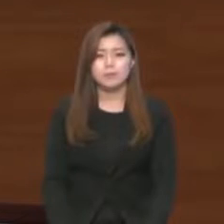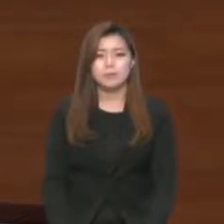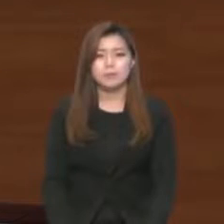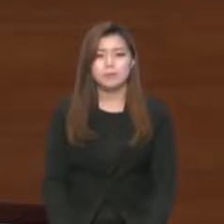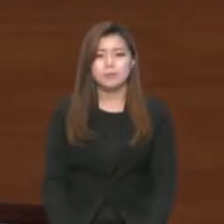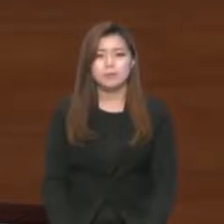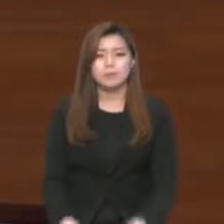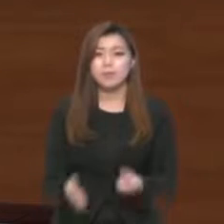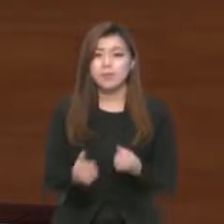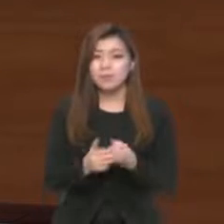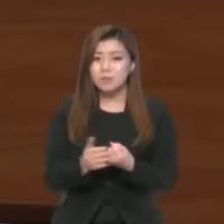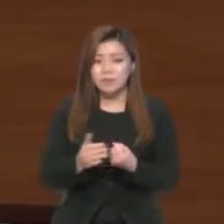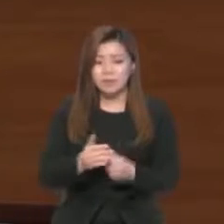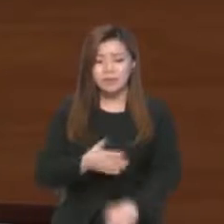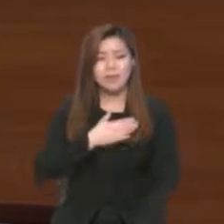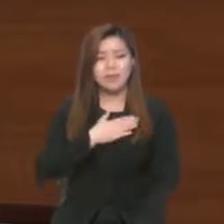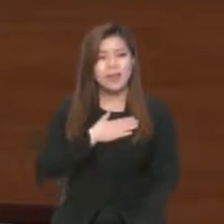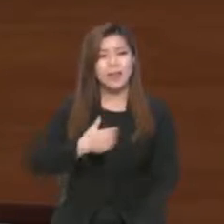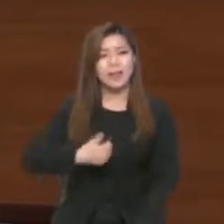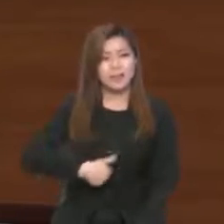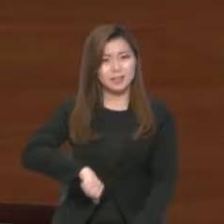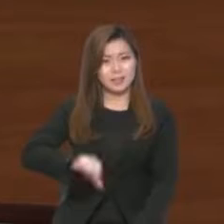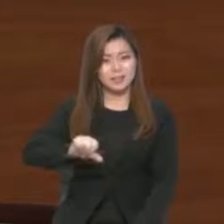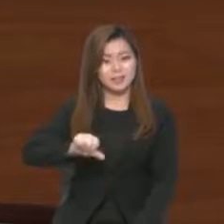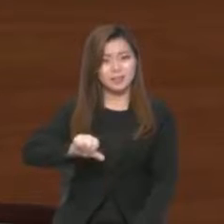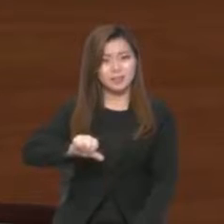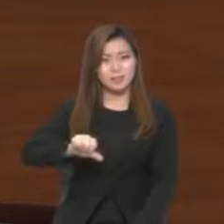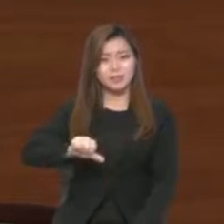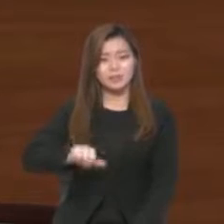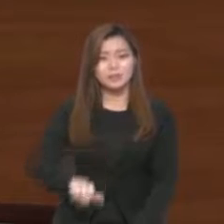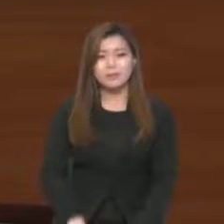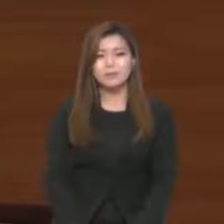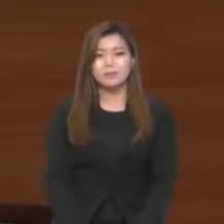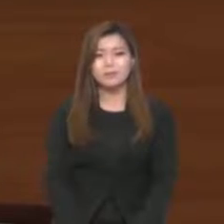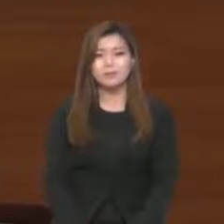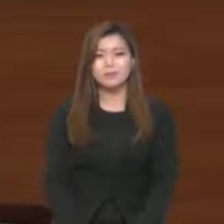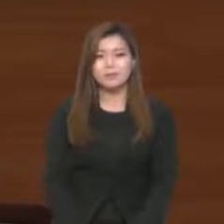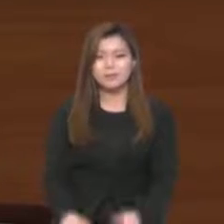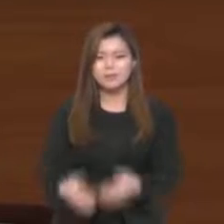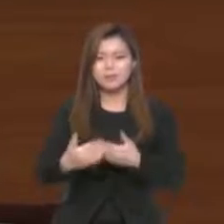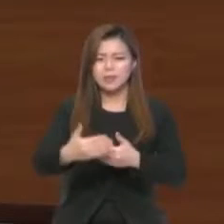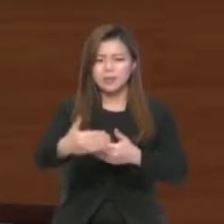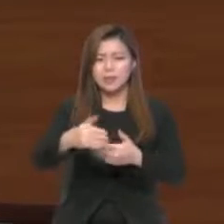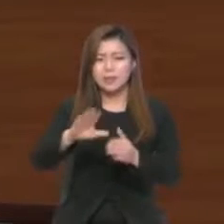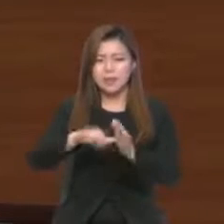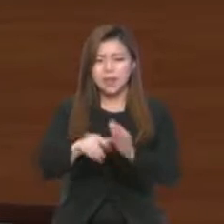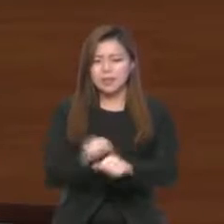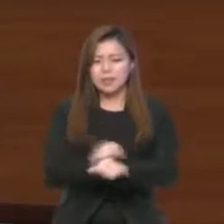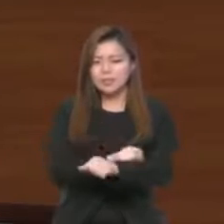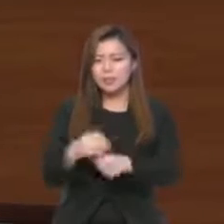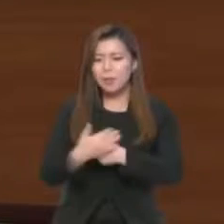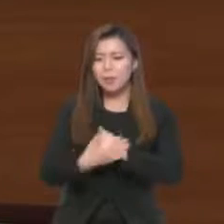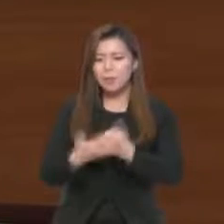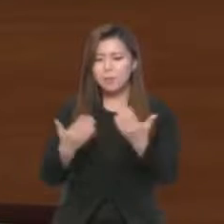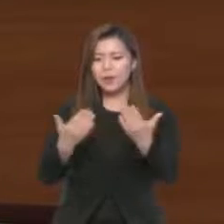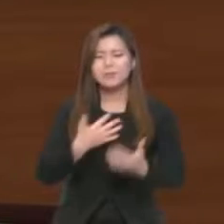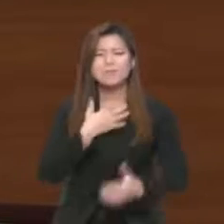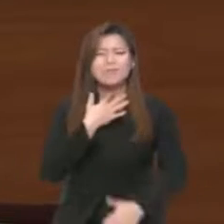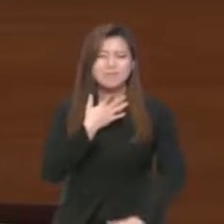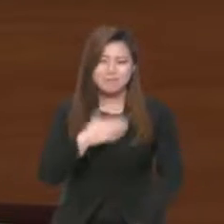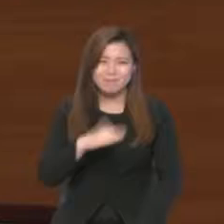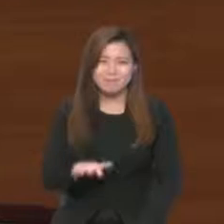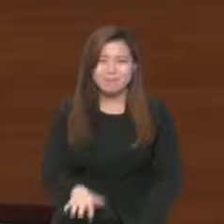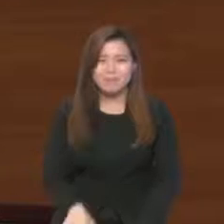차원에서 제 아들도 뭐 그 과정에서 뭐 한치의 특혜를 받거나 한 적은 없었거든요. 그래서